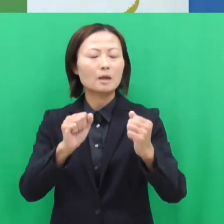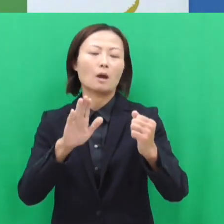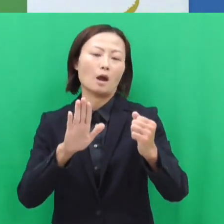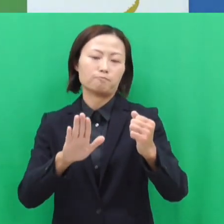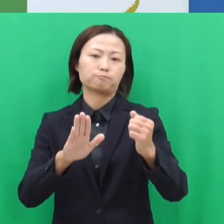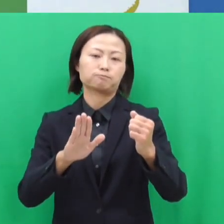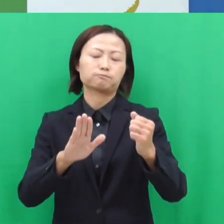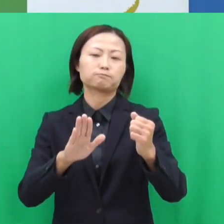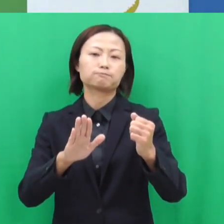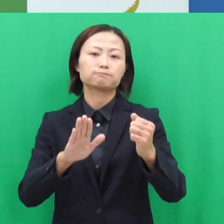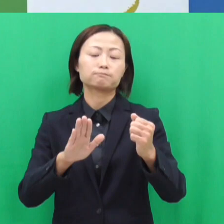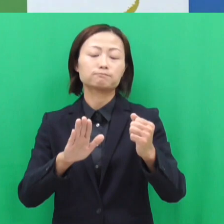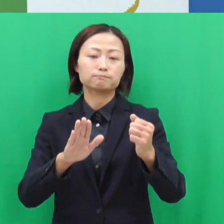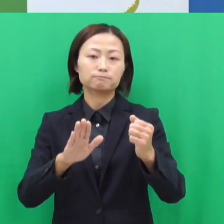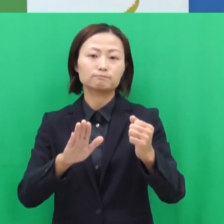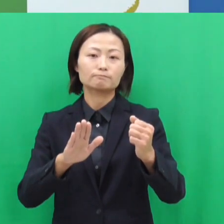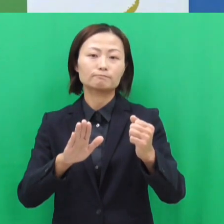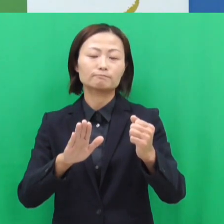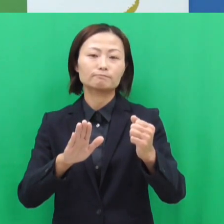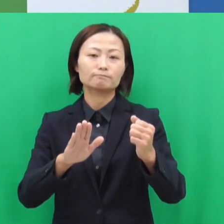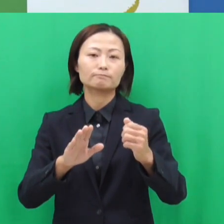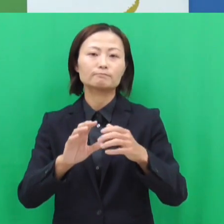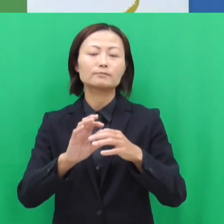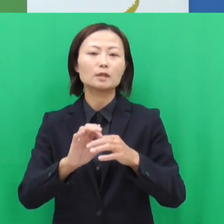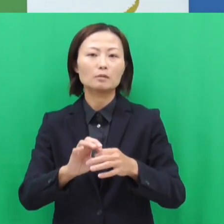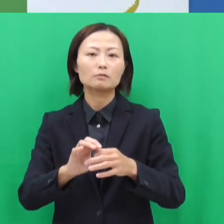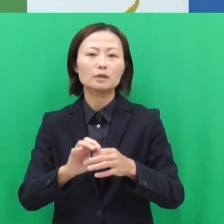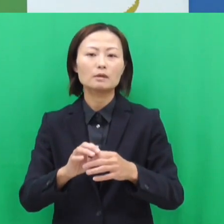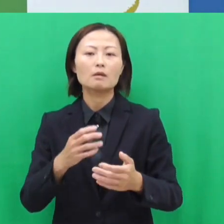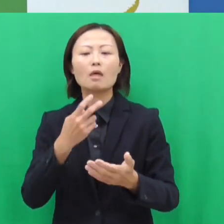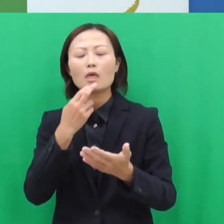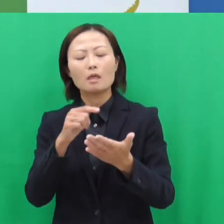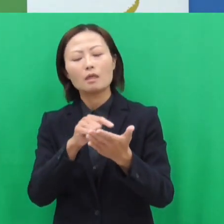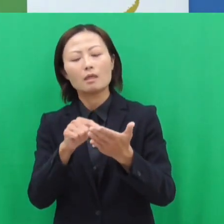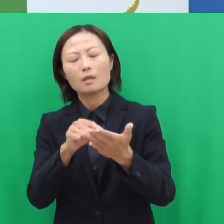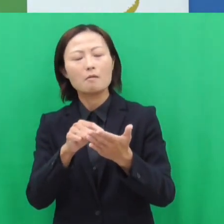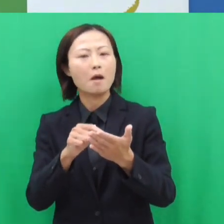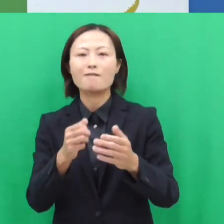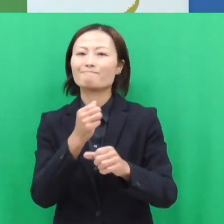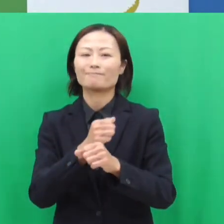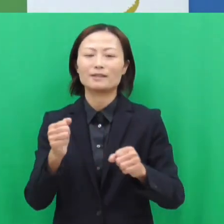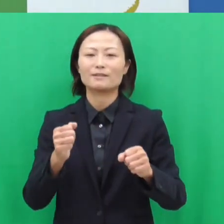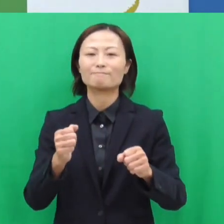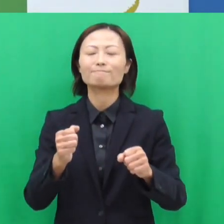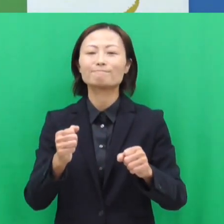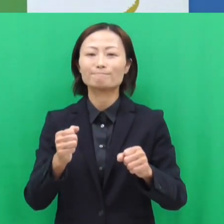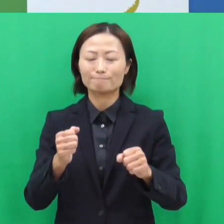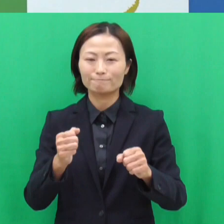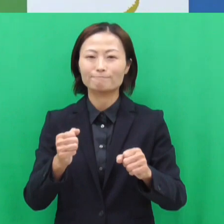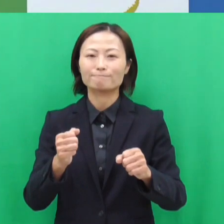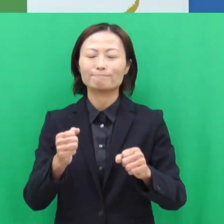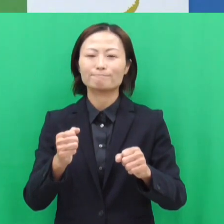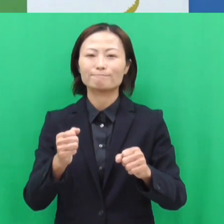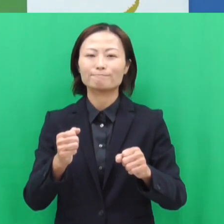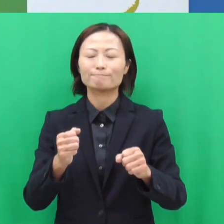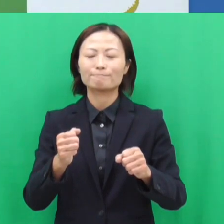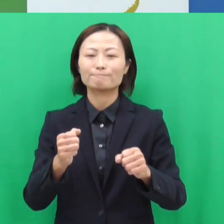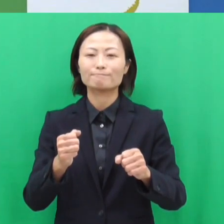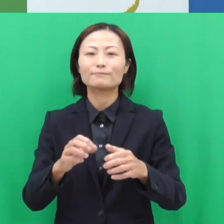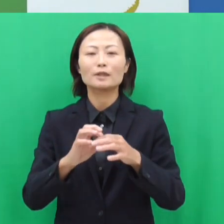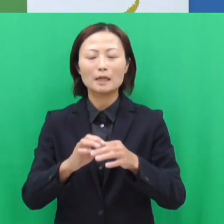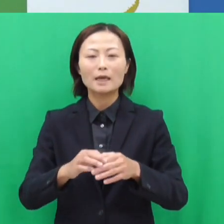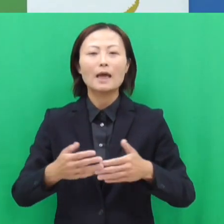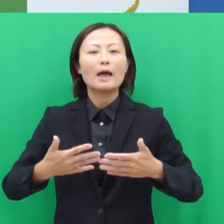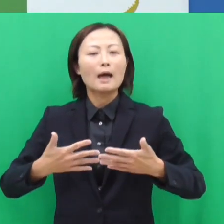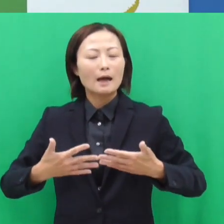それを面接のしますんで人の役と勝手に使ったというのもできないような形をさせていただいておりますので非常に安心し